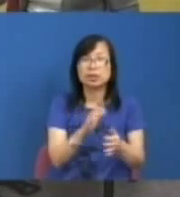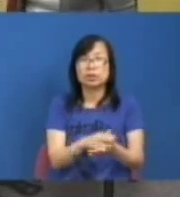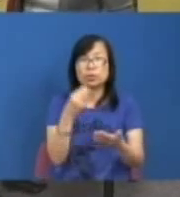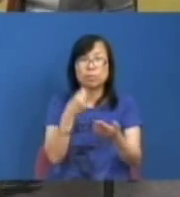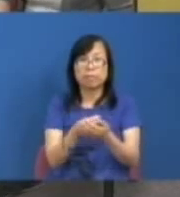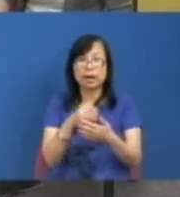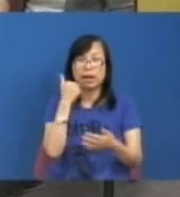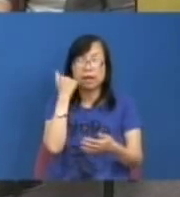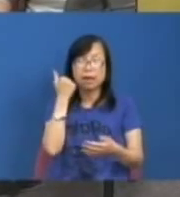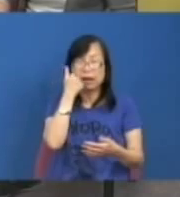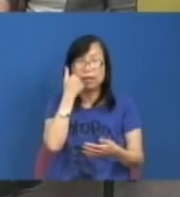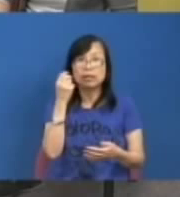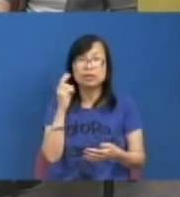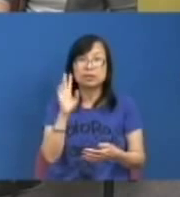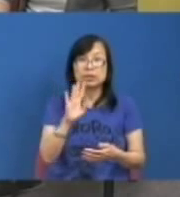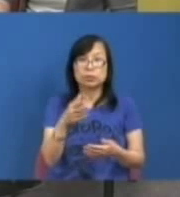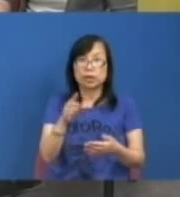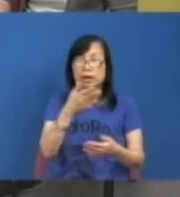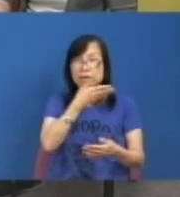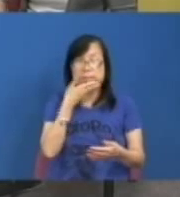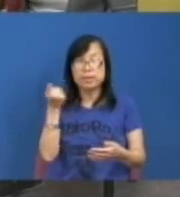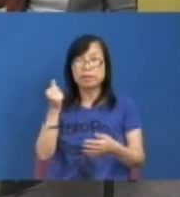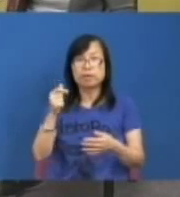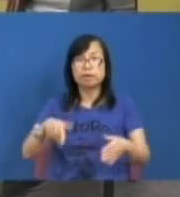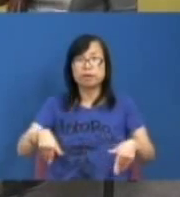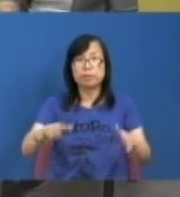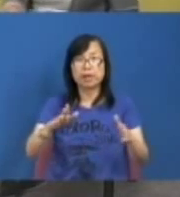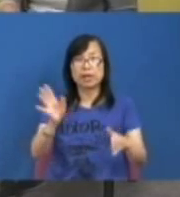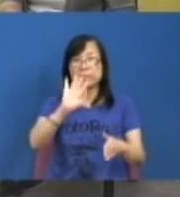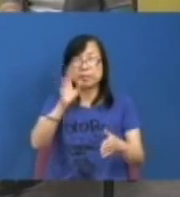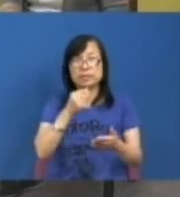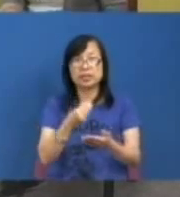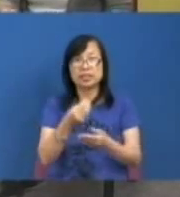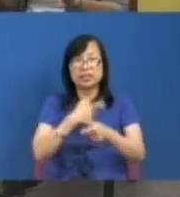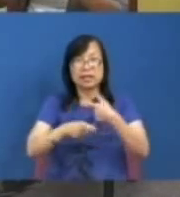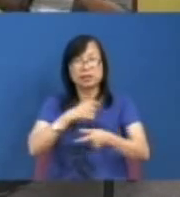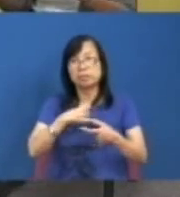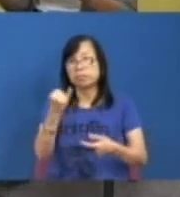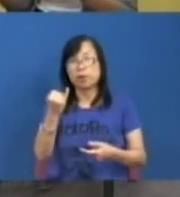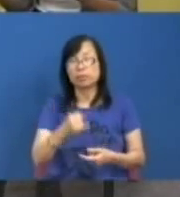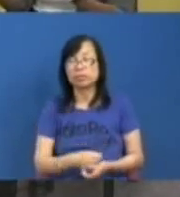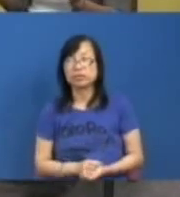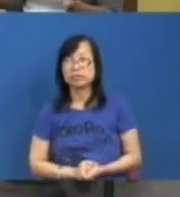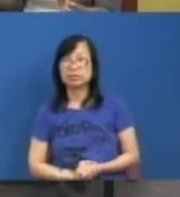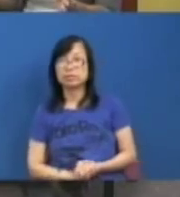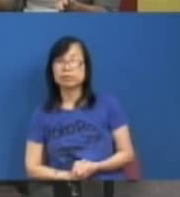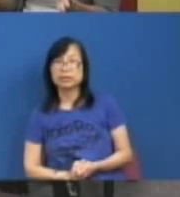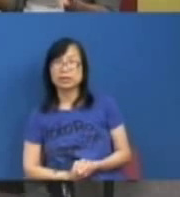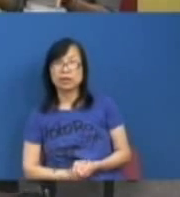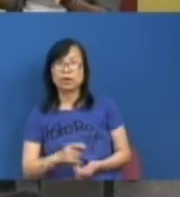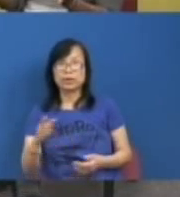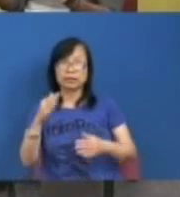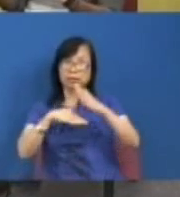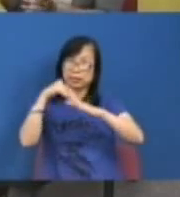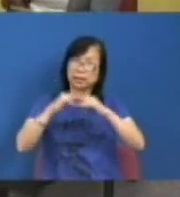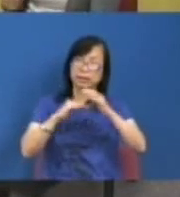氣機嘅咧，你喺美孚新村賣分體冷氣機咧，你可以冇生意噶啦。咁其實佢嗰個功能咧，其實都